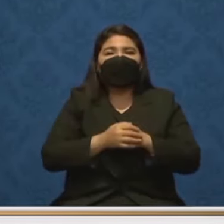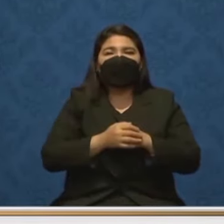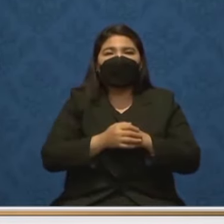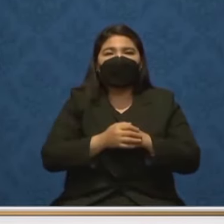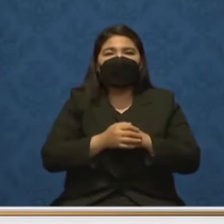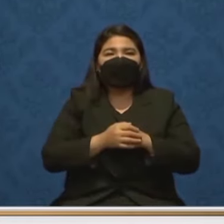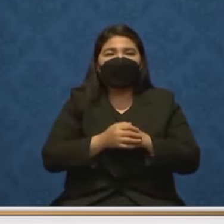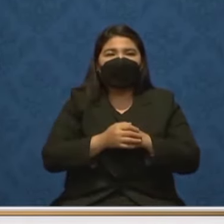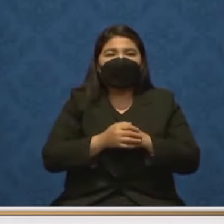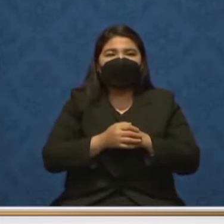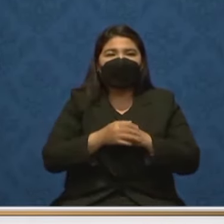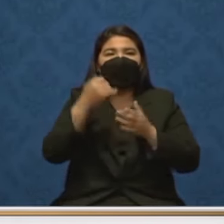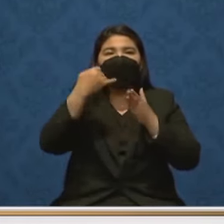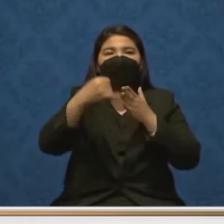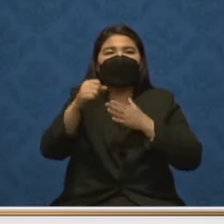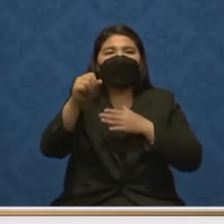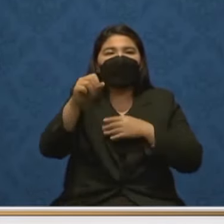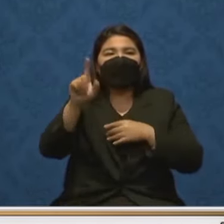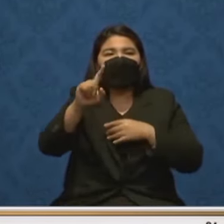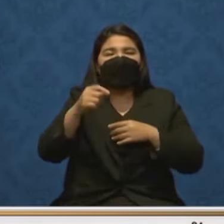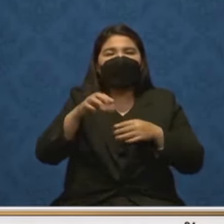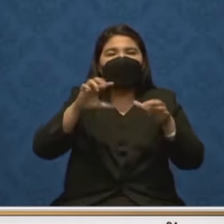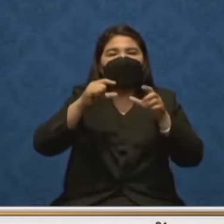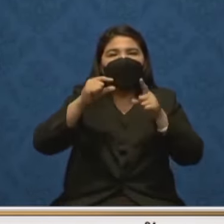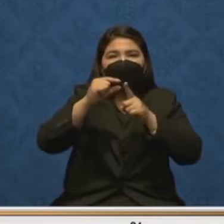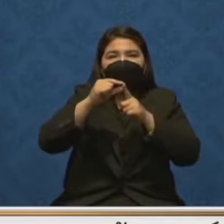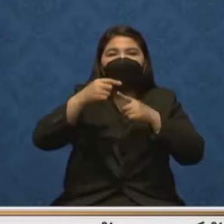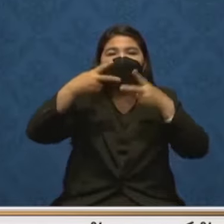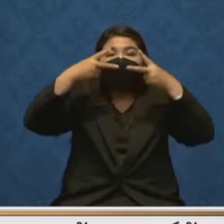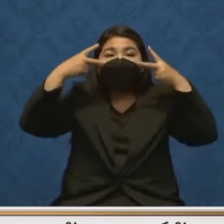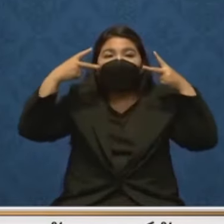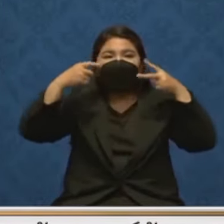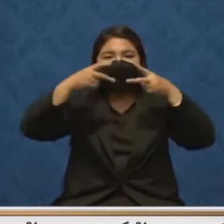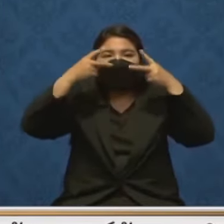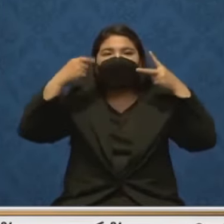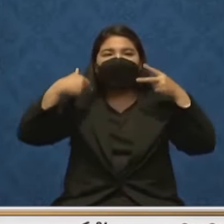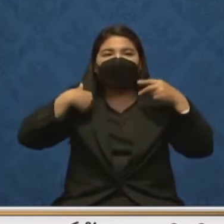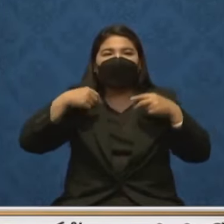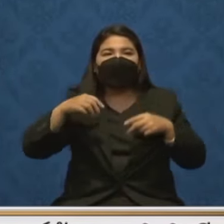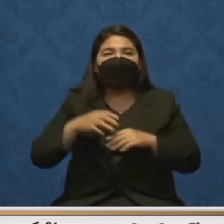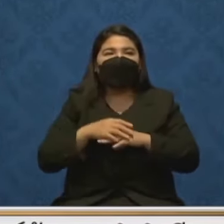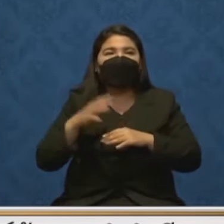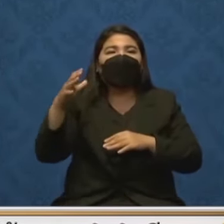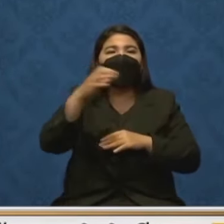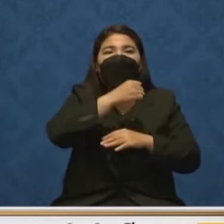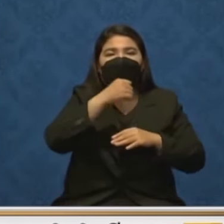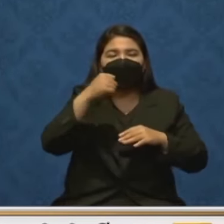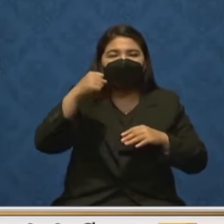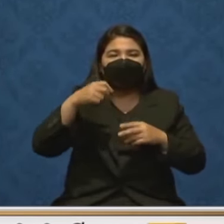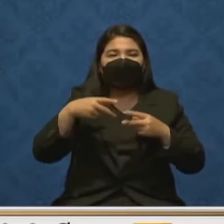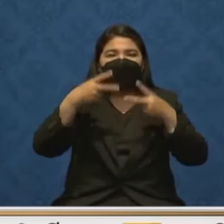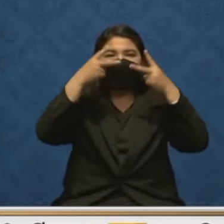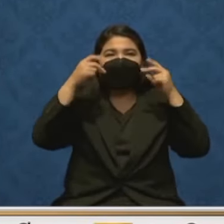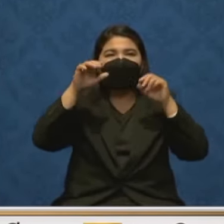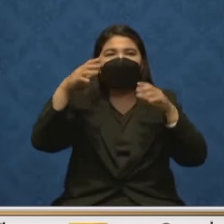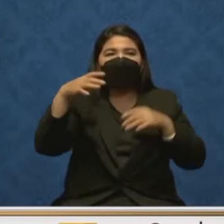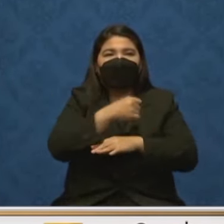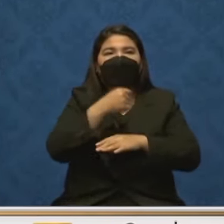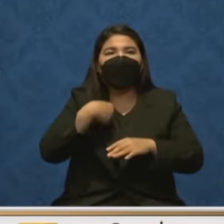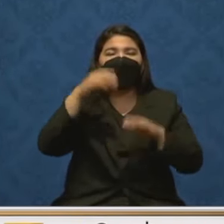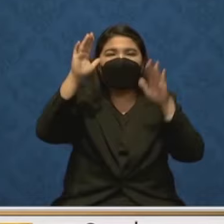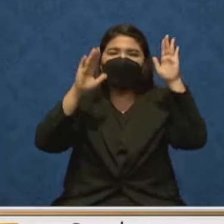ผิดตรงไหนคะทั้งกะเด็นโจรเงินต้องระวังครับผมก็เข้าเป็นโจรปล้นประชาธิปไตยนะครับผมจะลองให้เห็นจะตกปลาเค้าหรอครับ